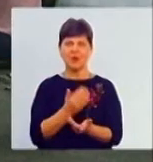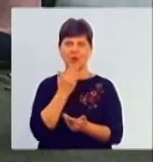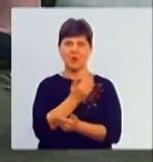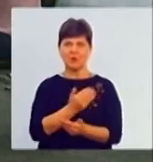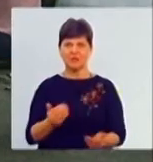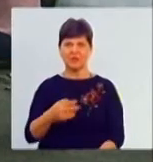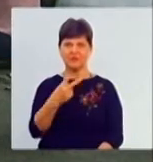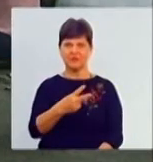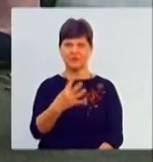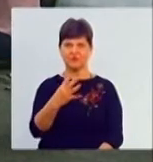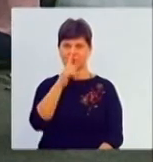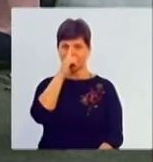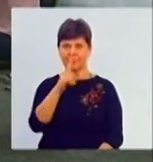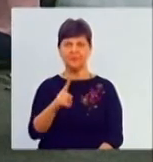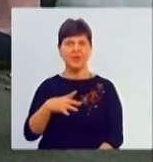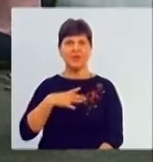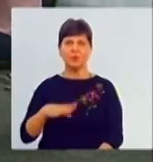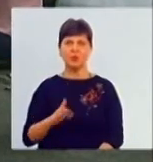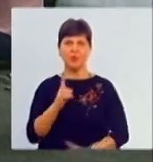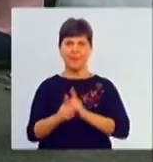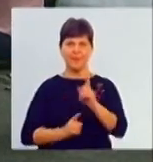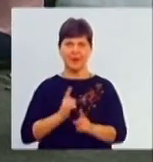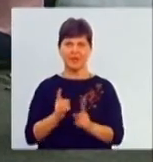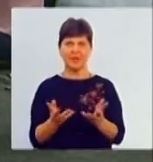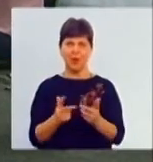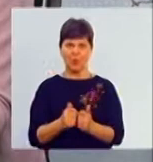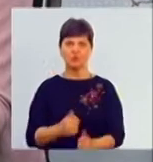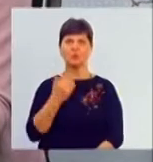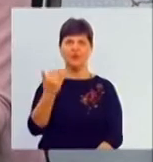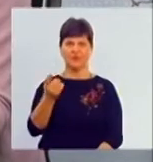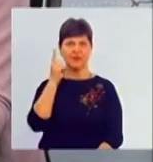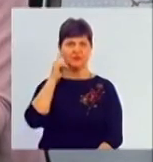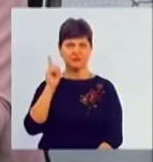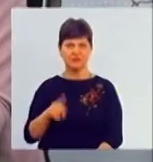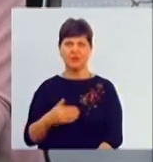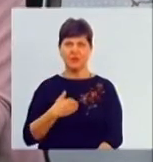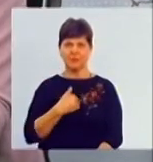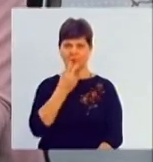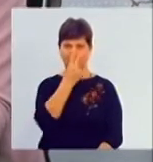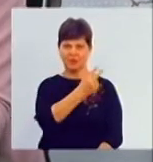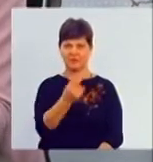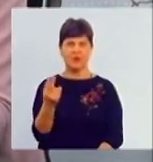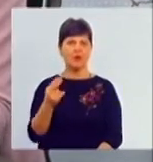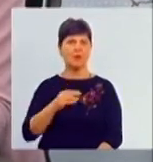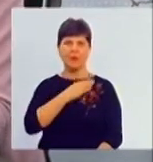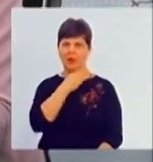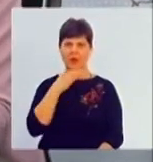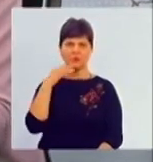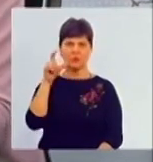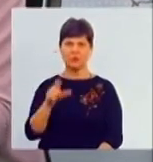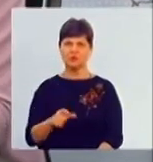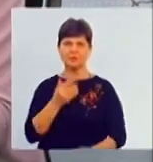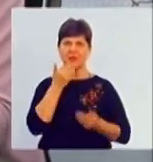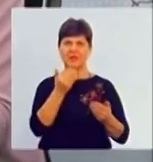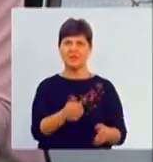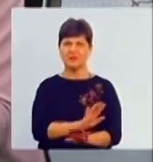24 місяці не робився перерахунок. І ви знаєте, ми подивилися, що досить багато осіб не звертались